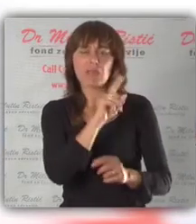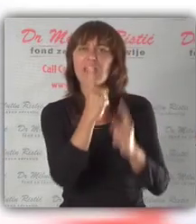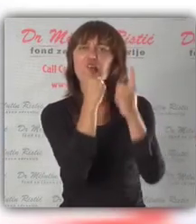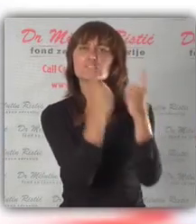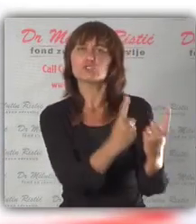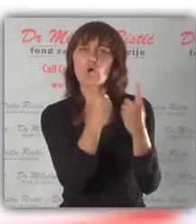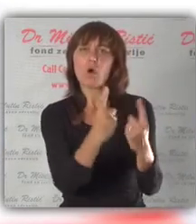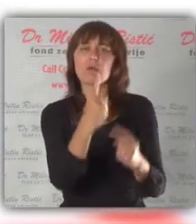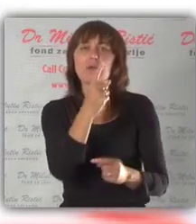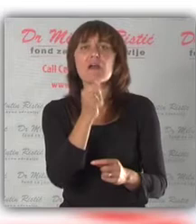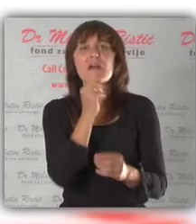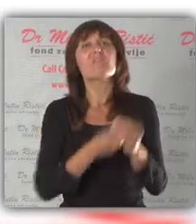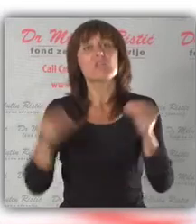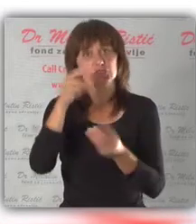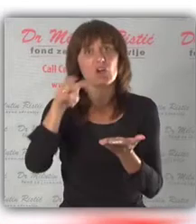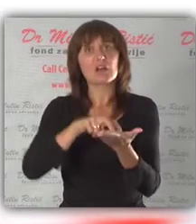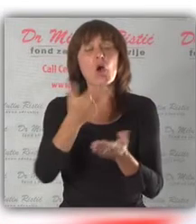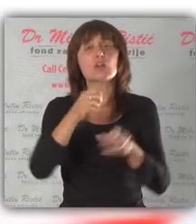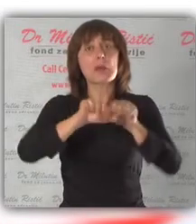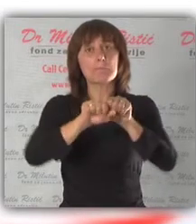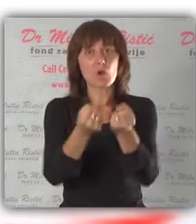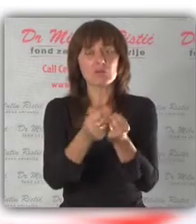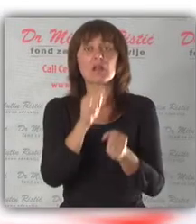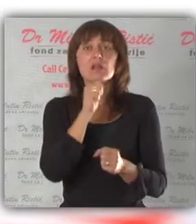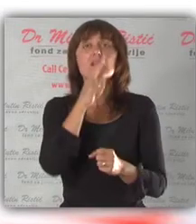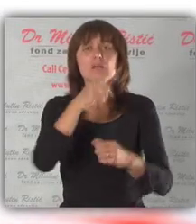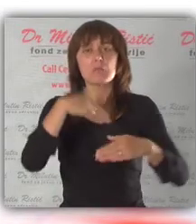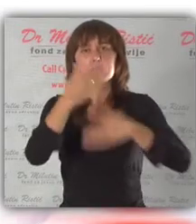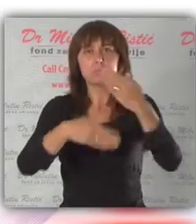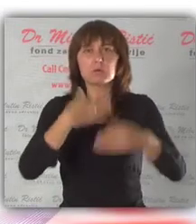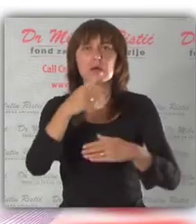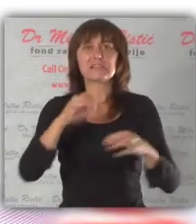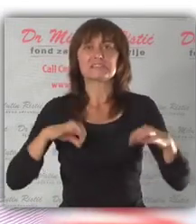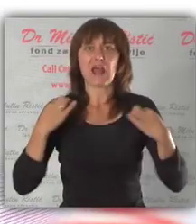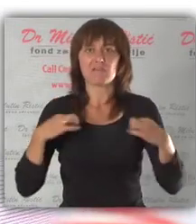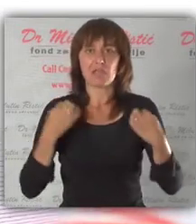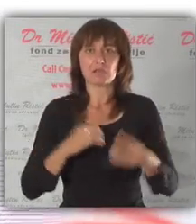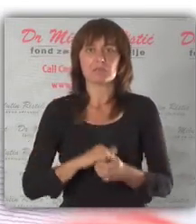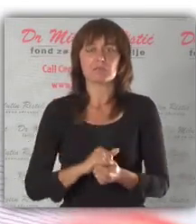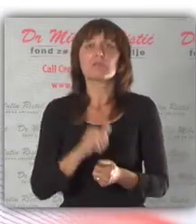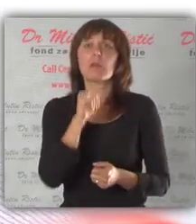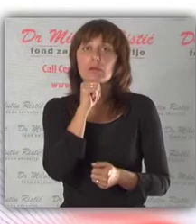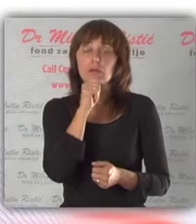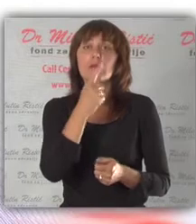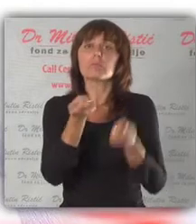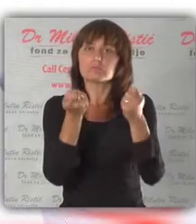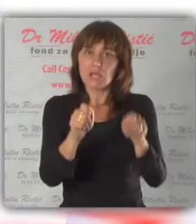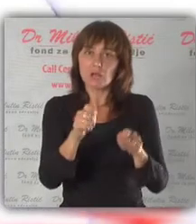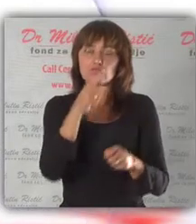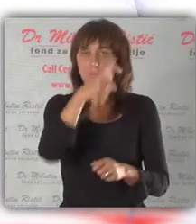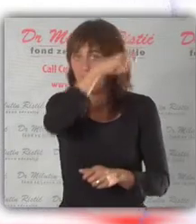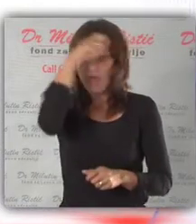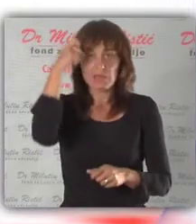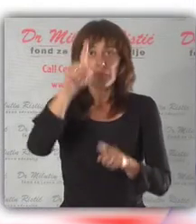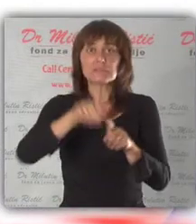hrana stoji jer onda nosi visok rizik od kvarenja i od posledičnog poremećaja zdravlja. I da rezimiramo, ishrana